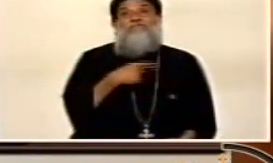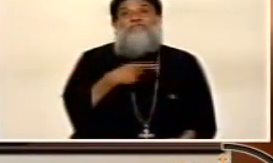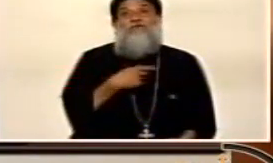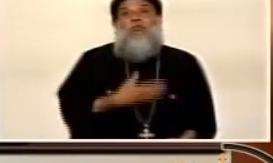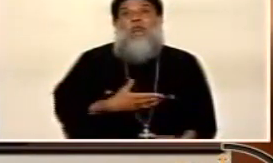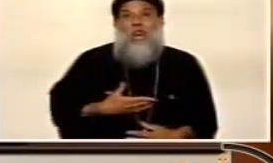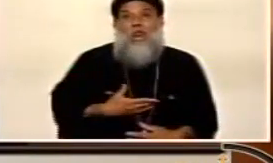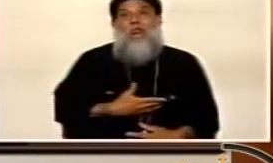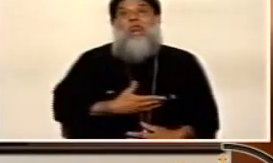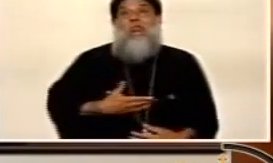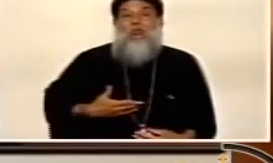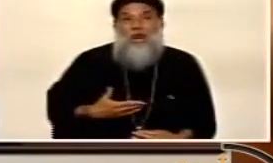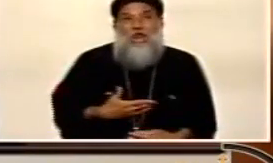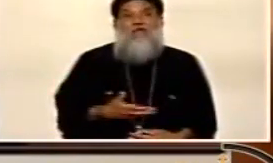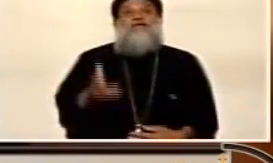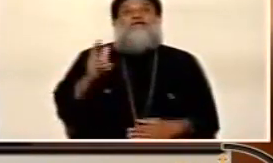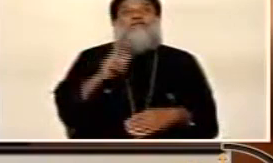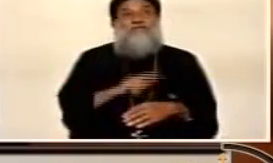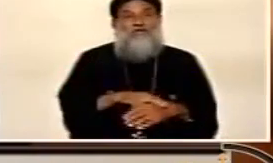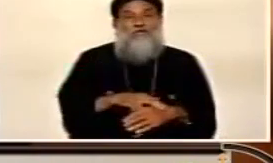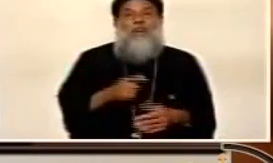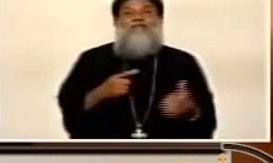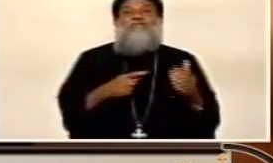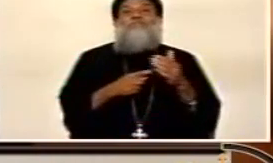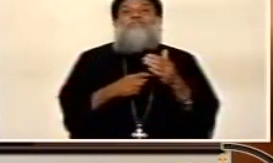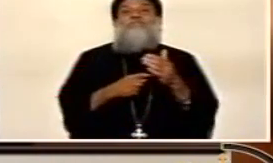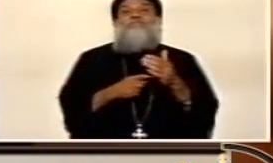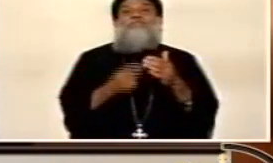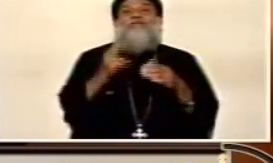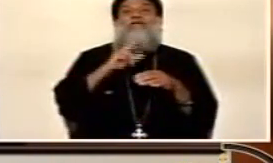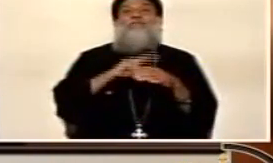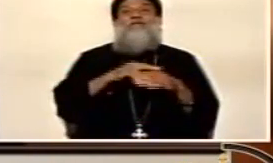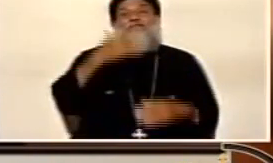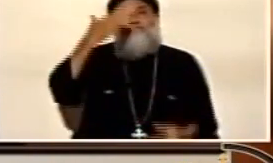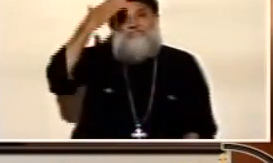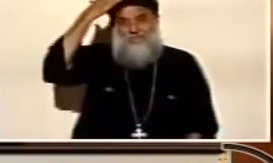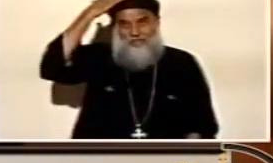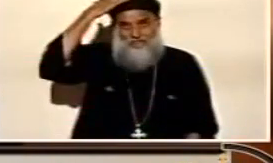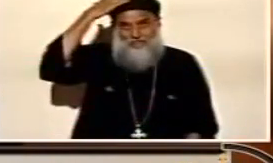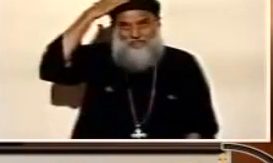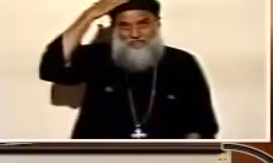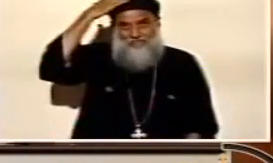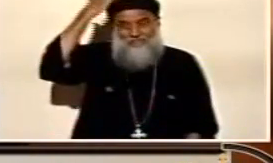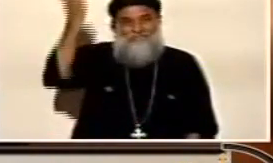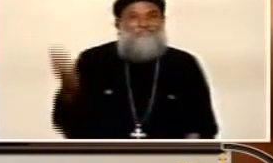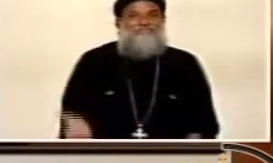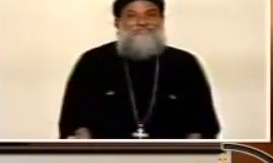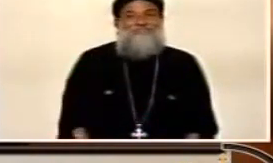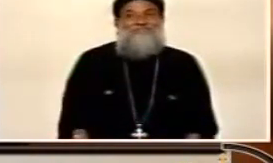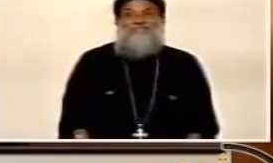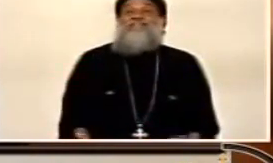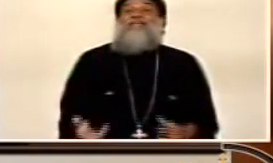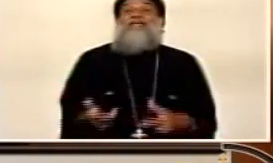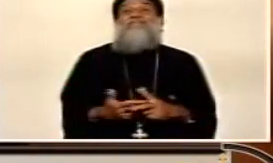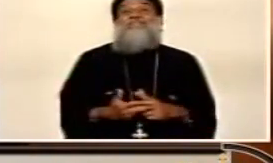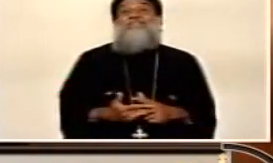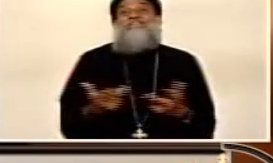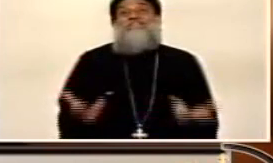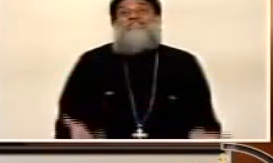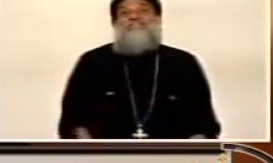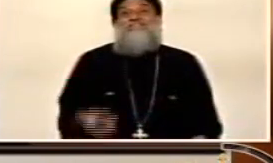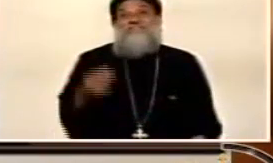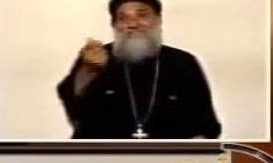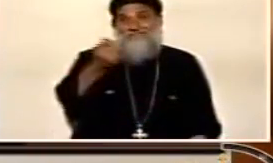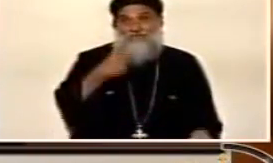أموال، لكن اللي يكفي البركة لأنها من الله. الأموال من الناس